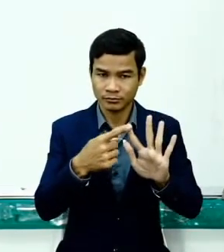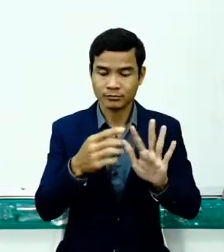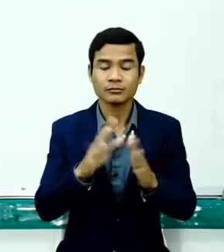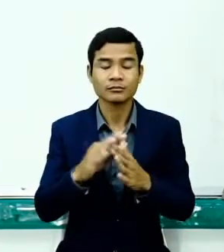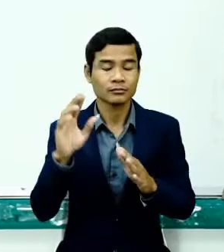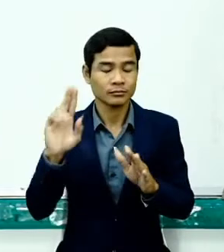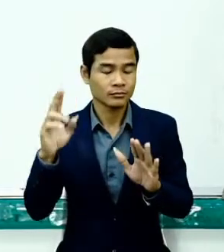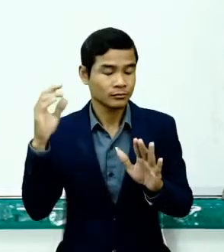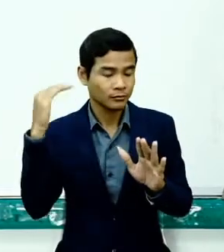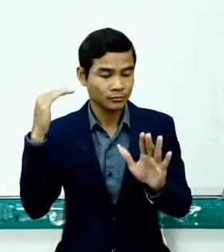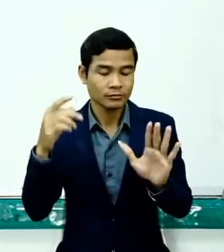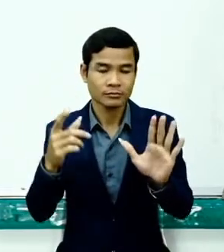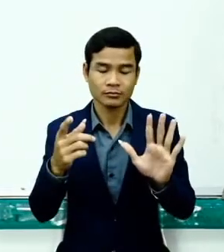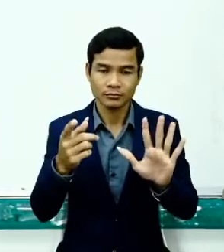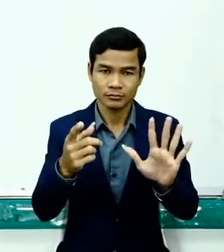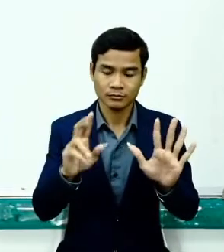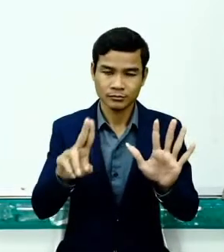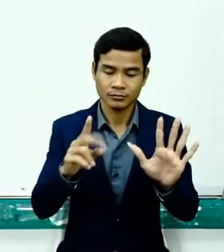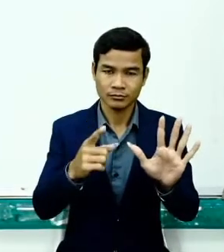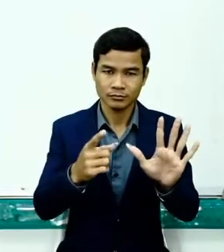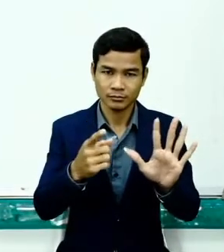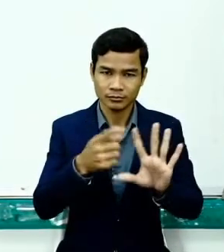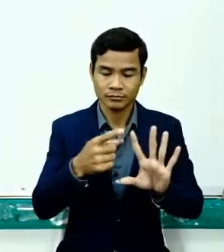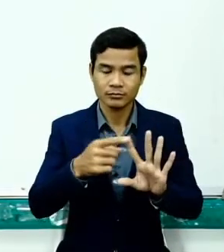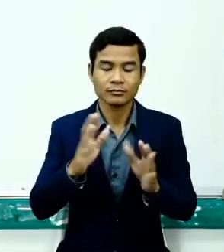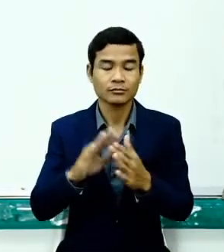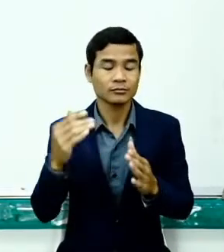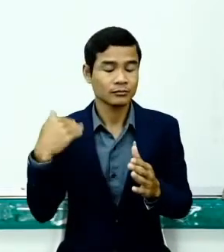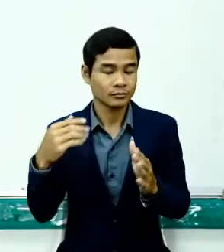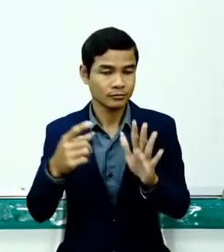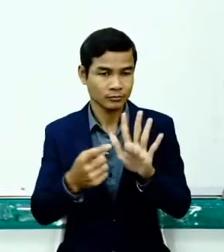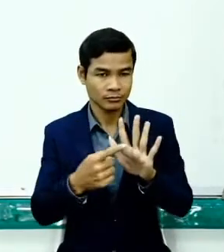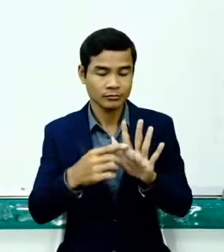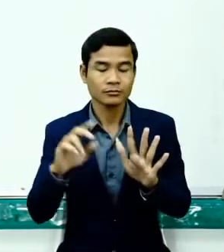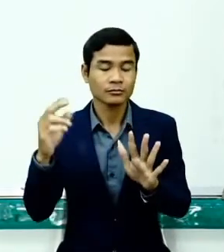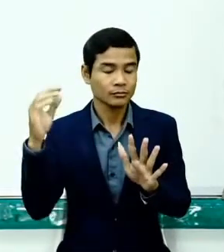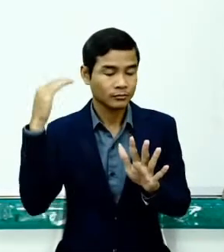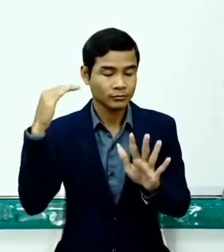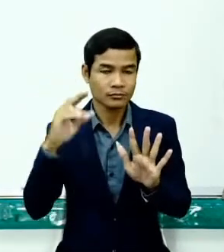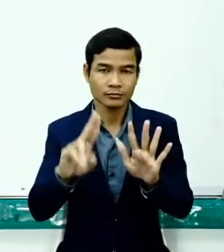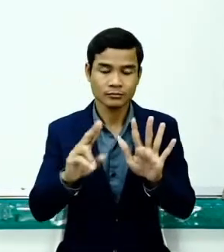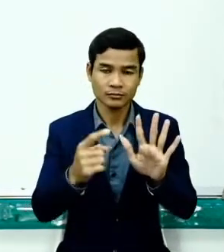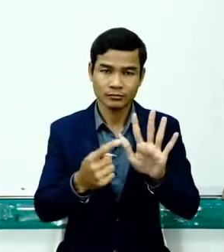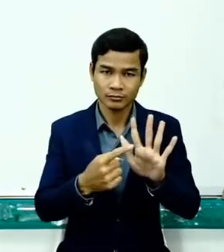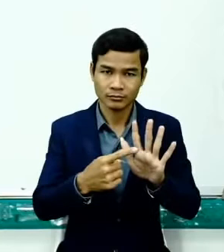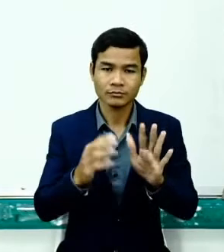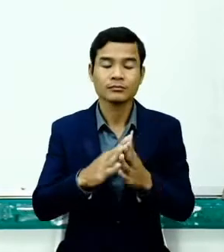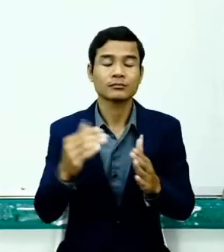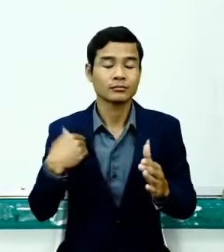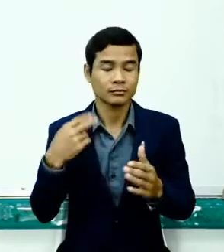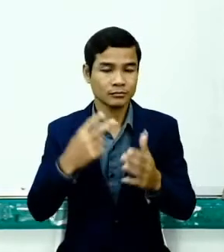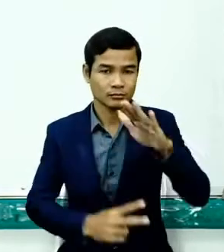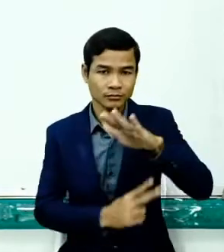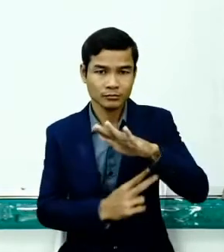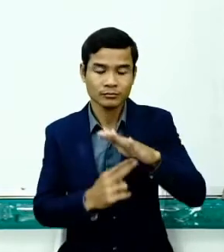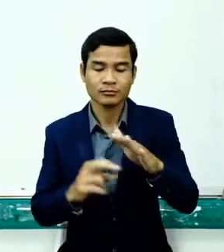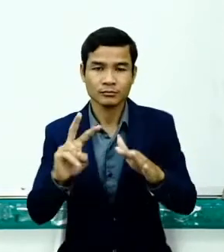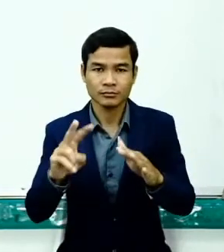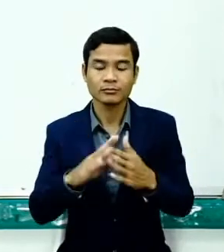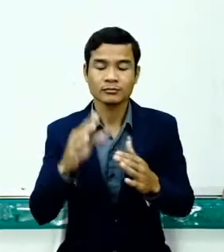sra up, so up, spin tipi. Merin minko bum long chung as a chan and say, sra